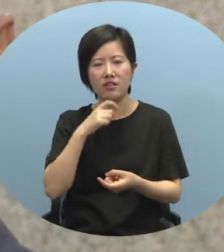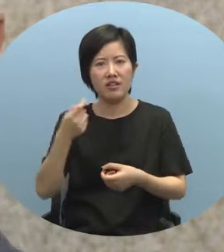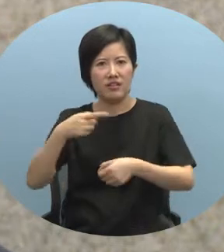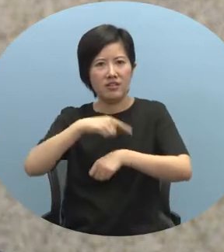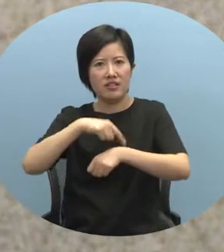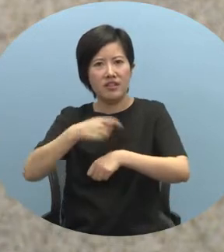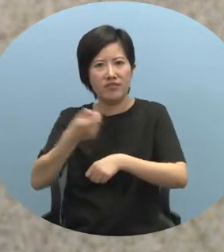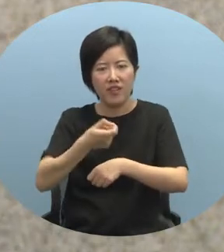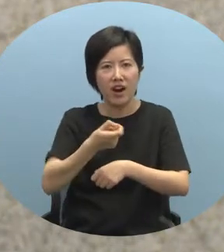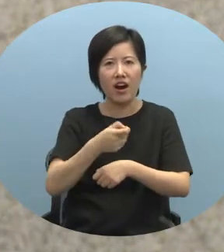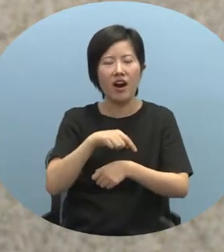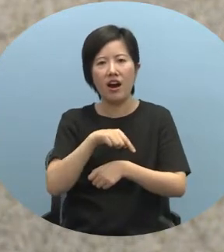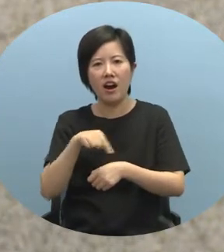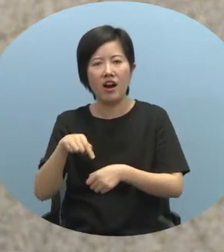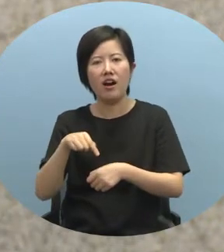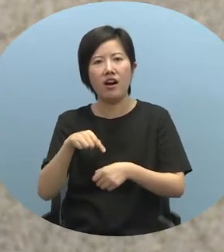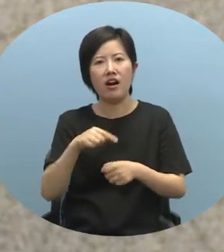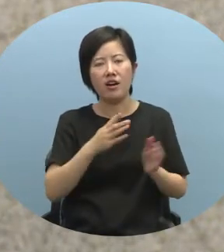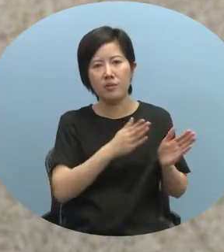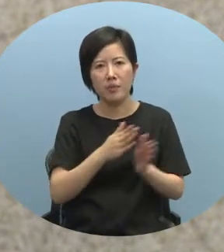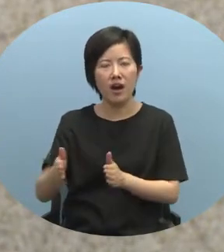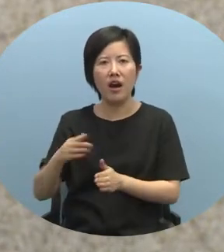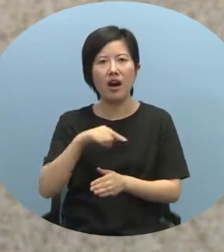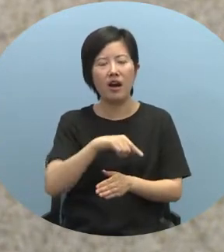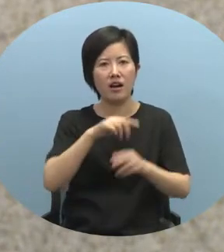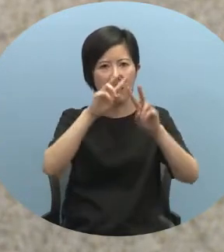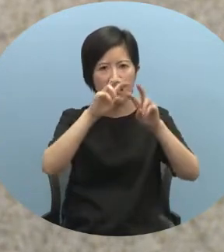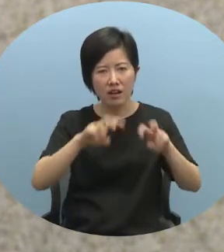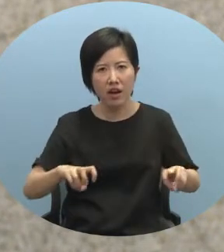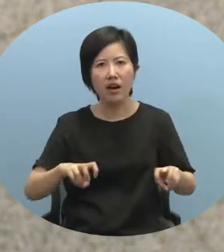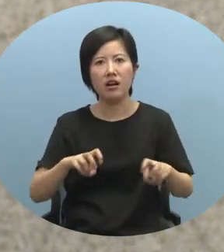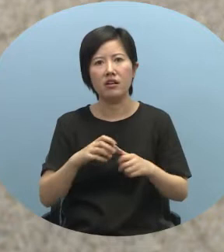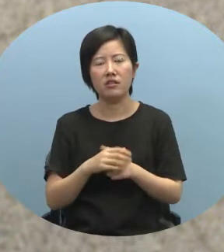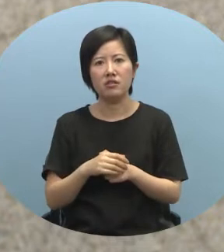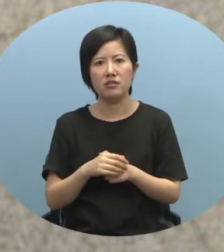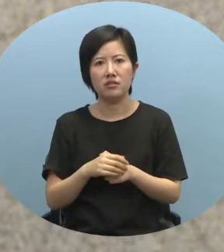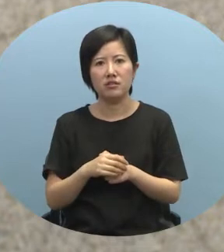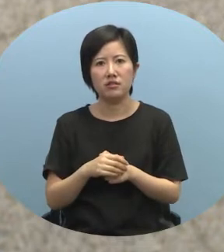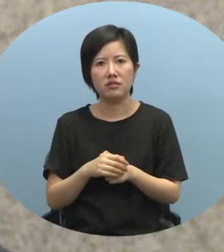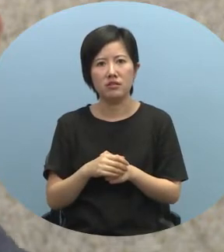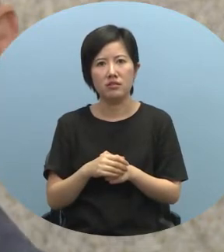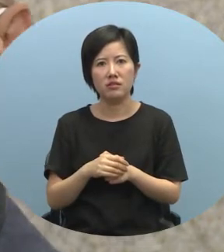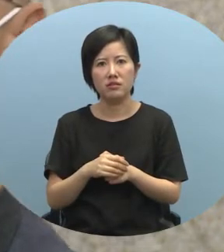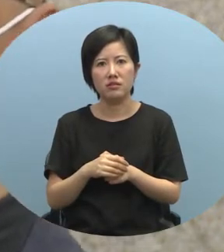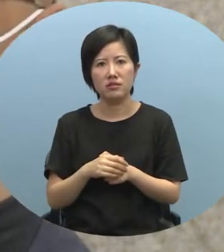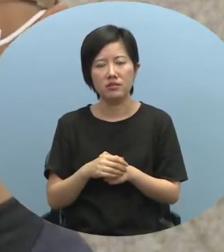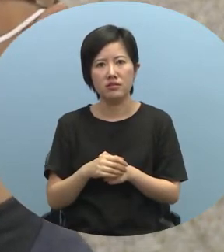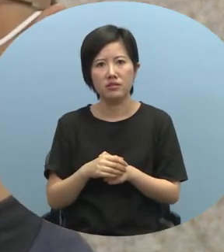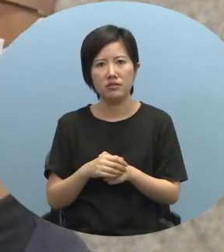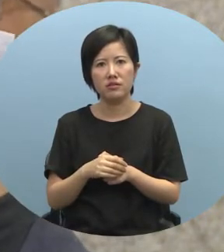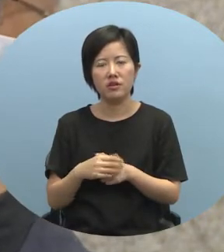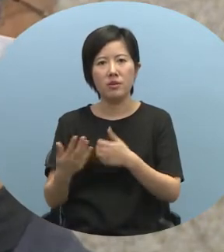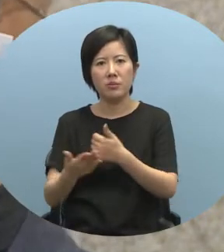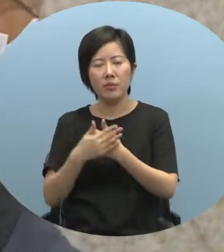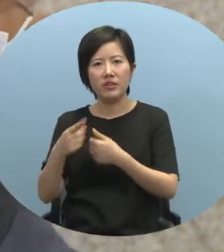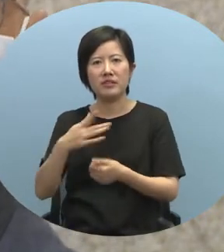加快咁樣喺依一啲嘅所謂小區咧更加好。快啲多啲相關嘅數據咧，係可以輔助我哋一齊去抗